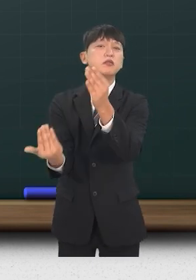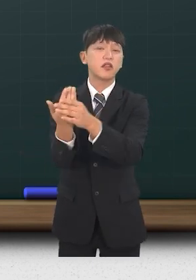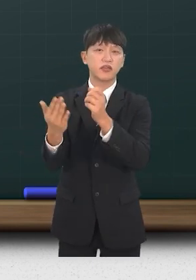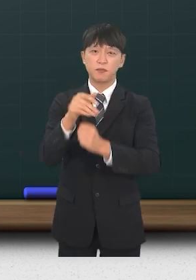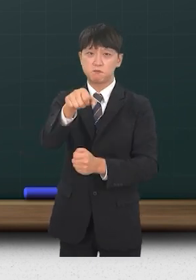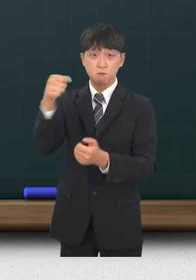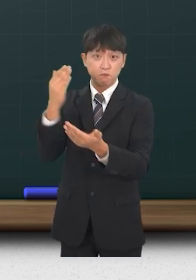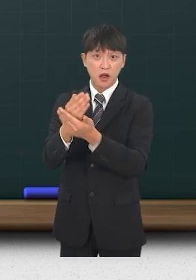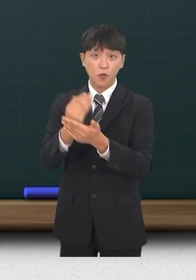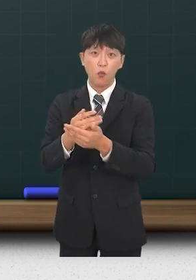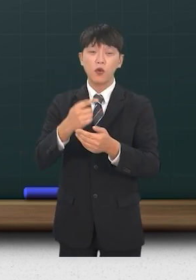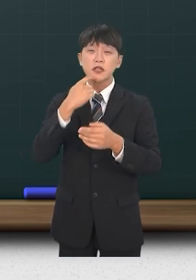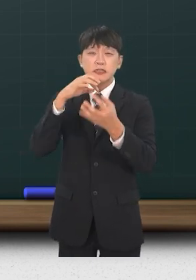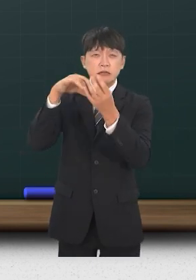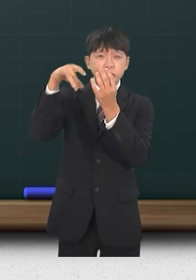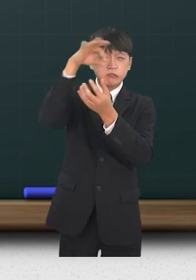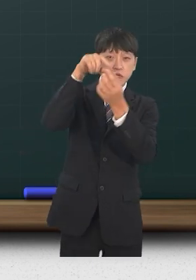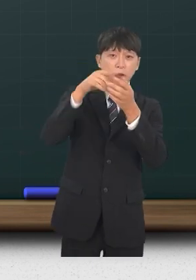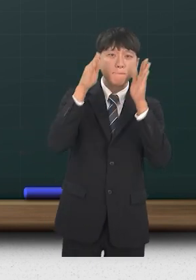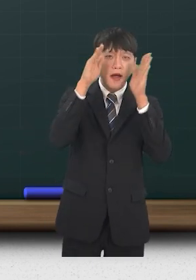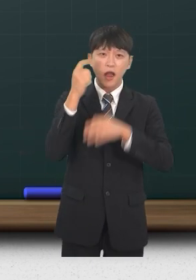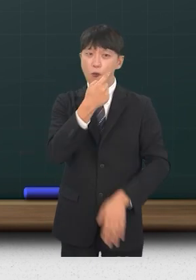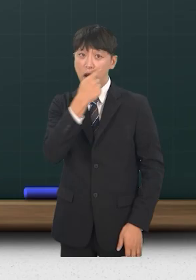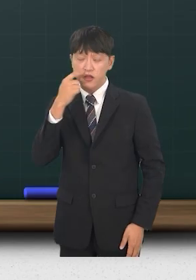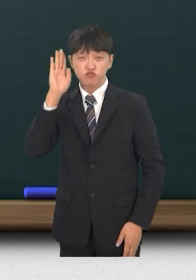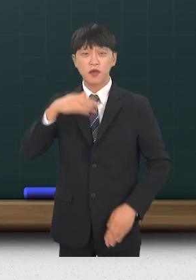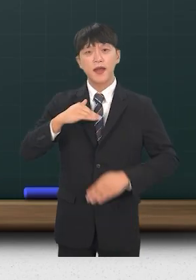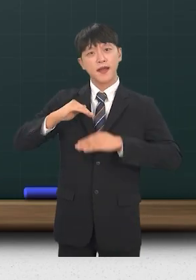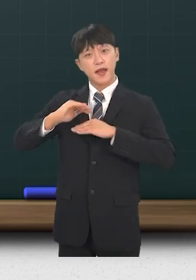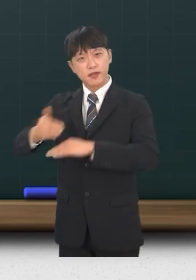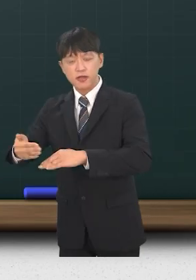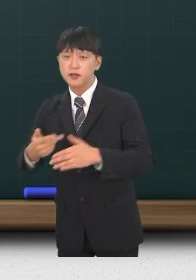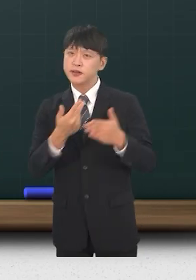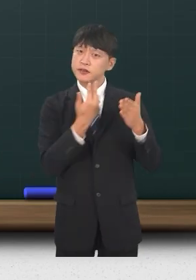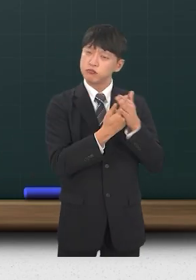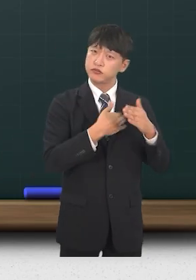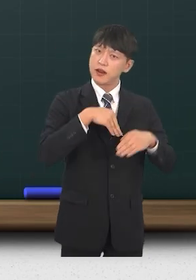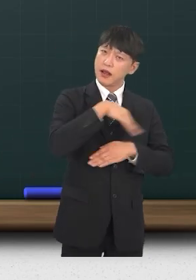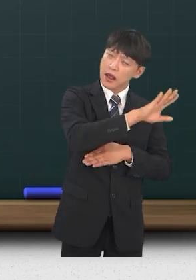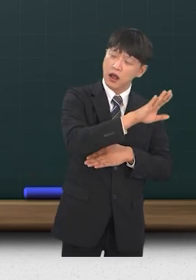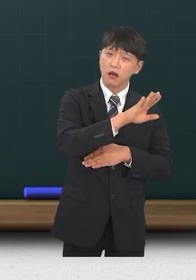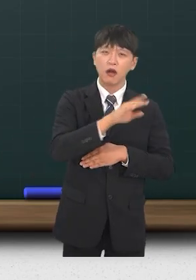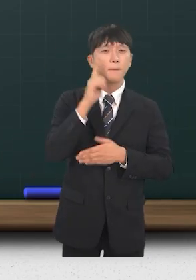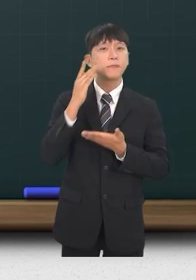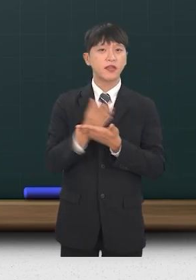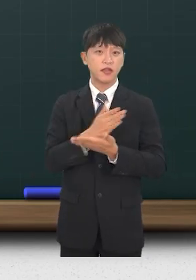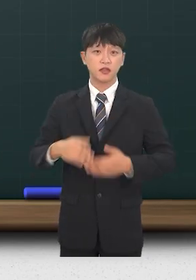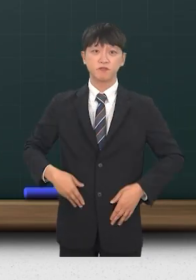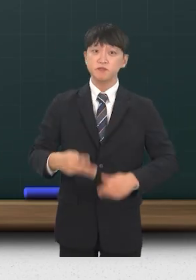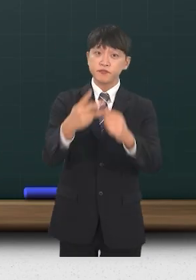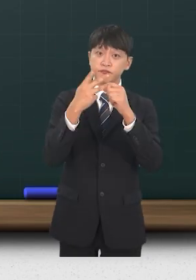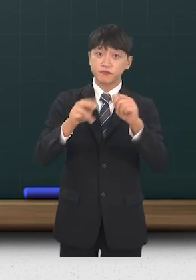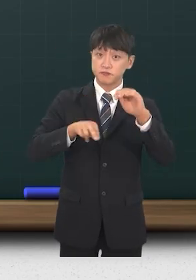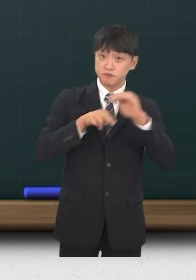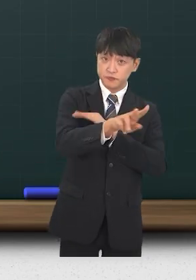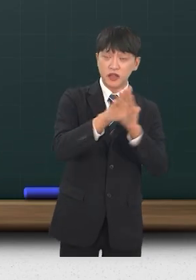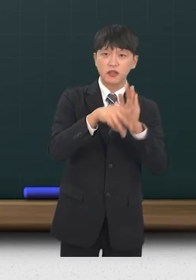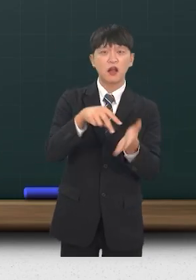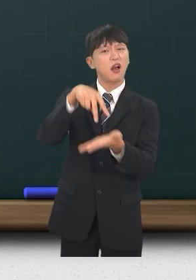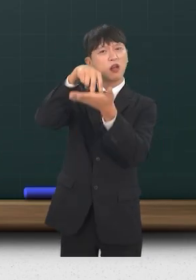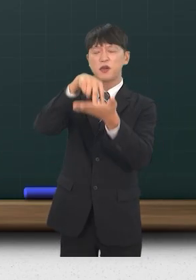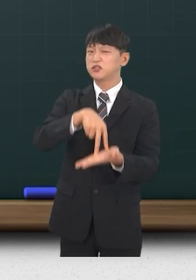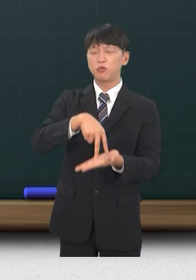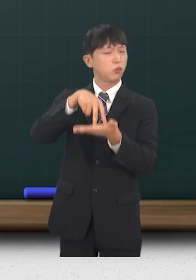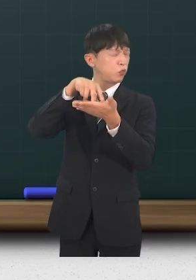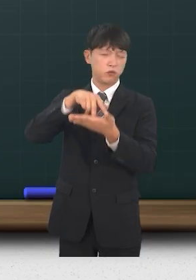즉시 119에 신고 후 비상벨을 누르고 불이야 라고 소리쳐 사람들에게 불이 났음을 알립니다. 두 번째, 진압을